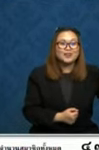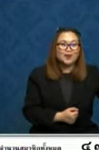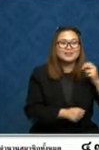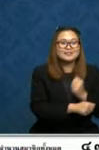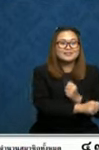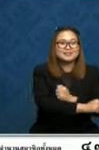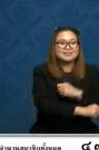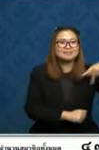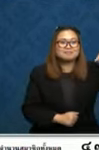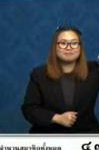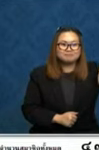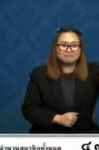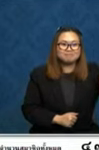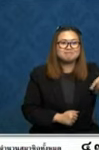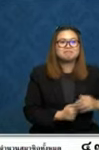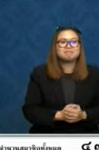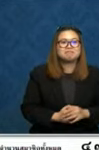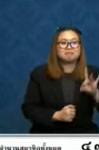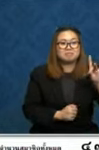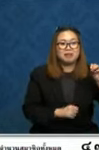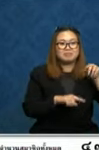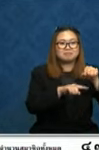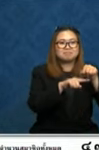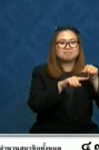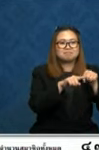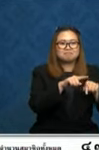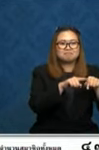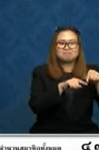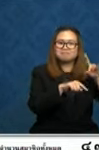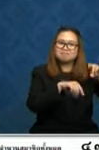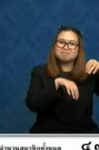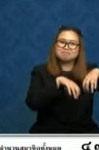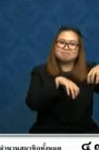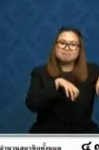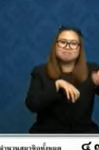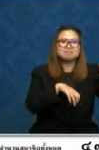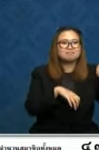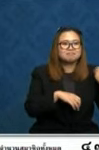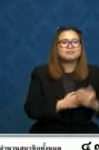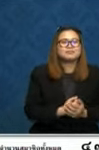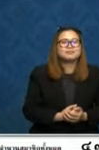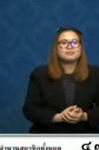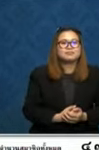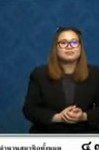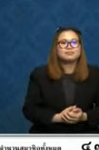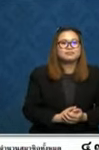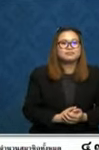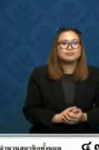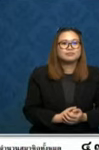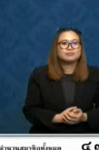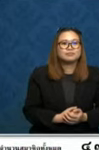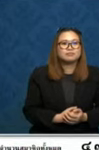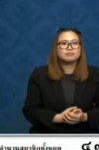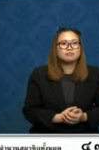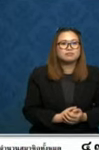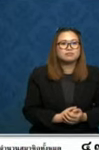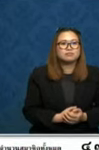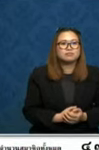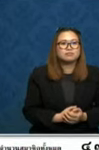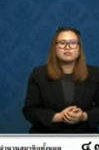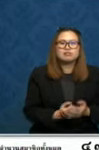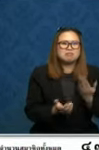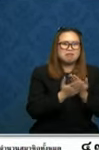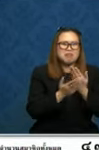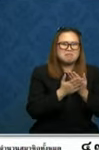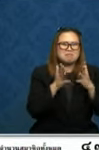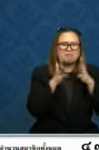เศษนี่ก็อยู่ในแทบจะทุกหน่วยต่อ80กว่าหน่วยงานค่าเงินพิเศษสำหรับการสู้รบหรือว่าเงินพสล.พวกนี้เบี้ยวหัวแตกกระจัดกระ